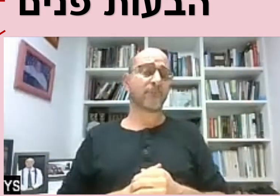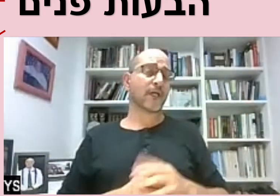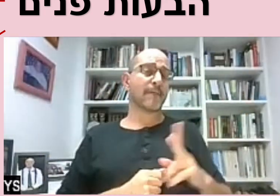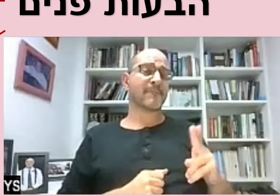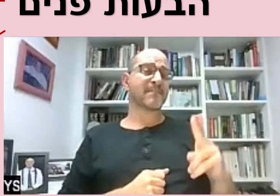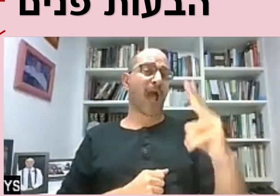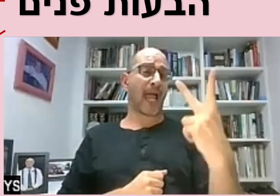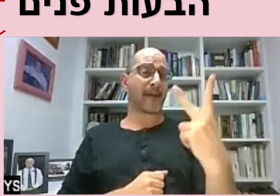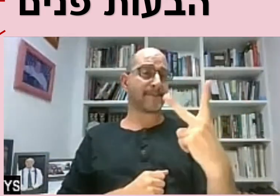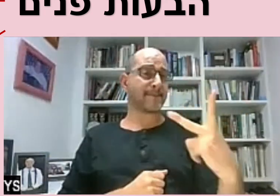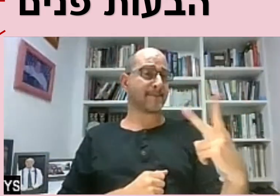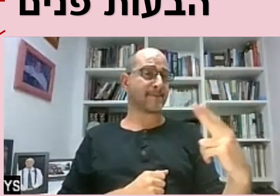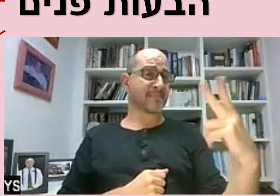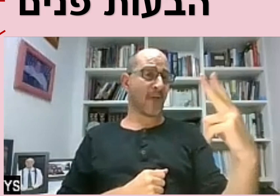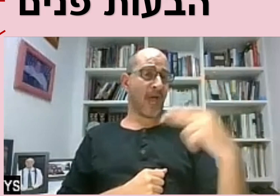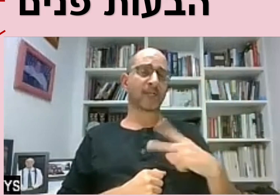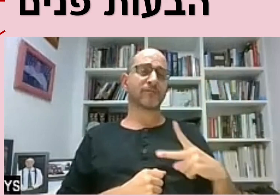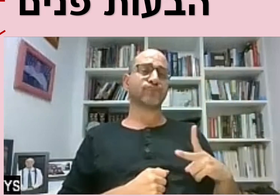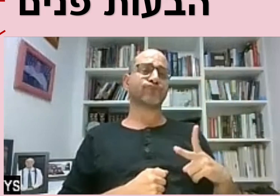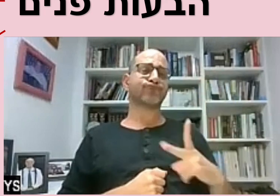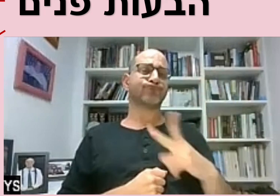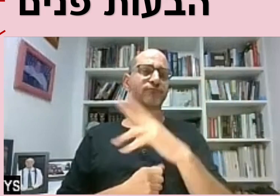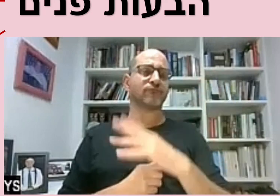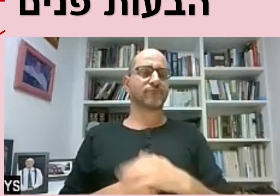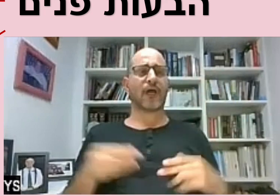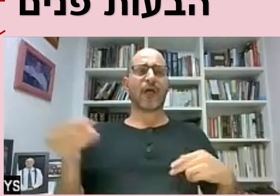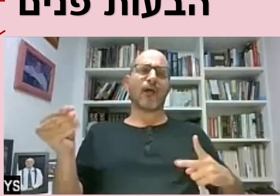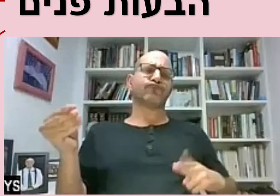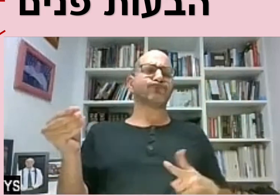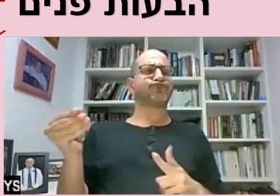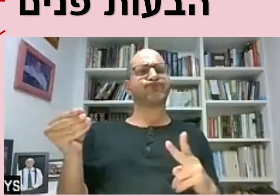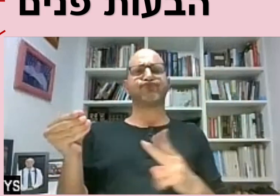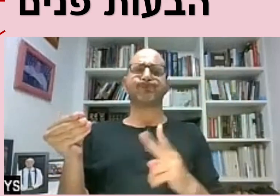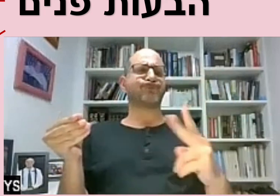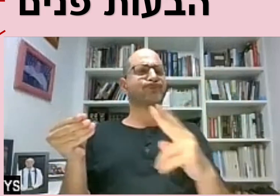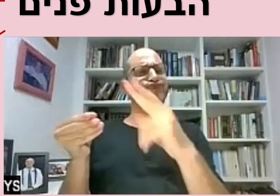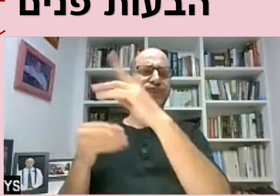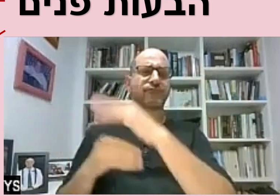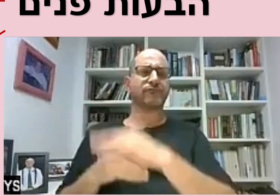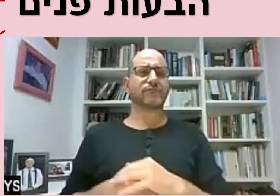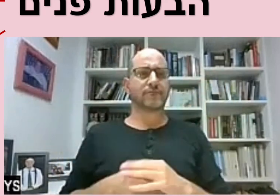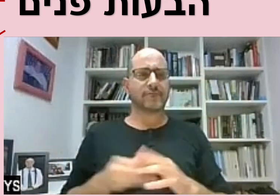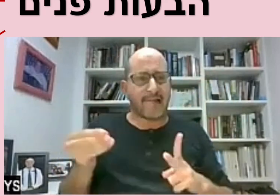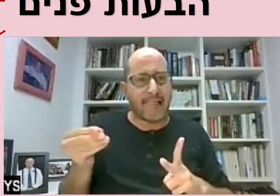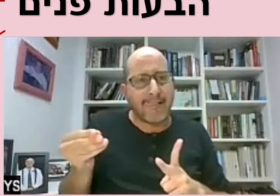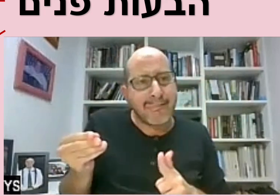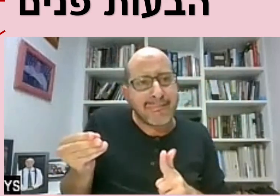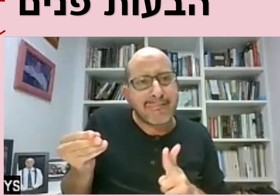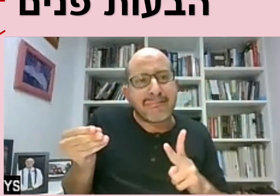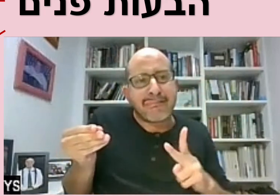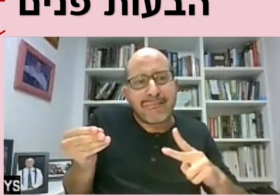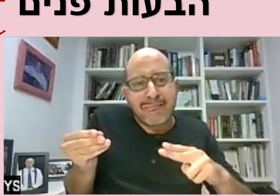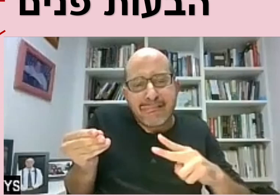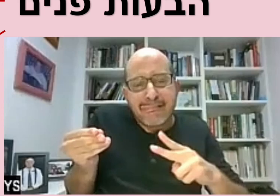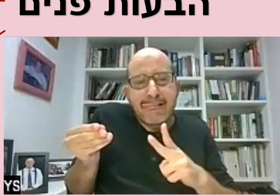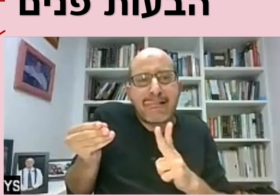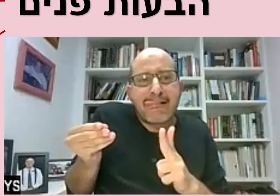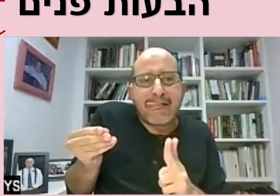דוגמה אחרת. מספריים. אני גוזר במהירות.